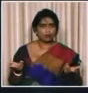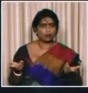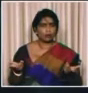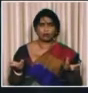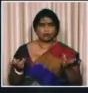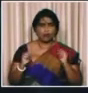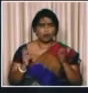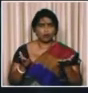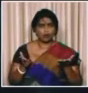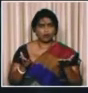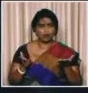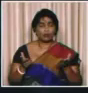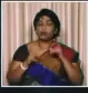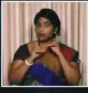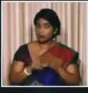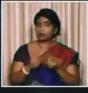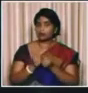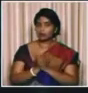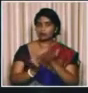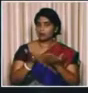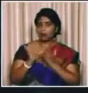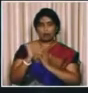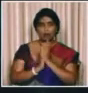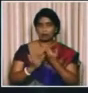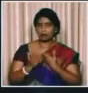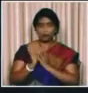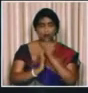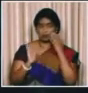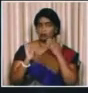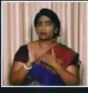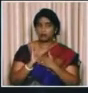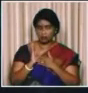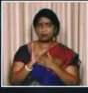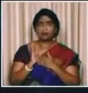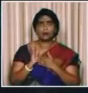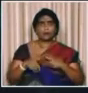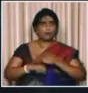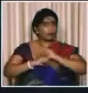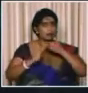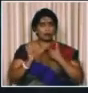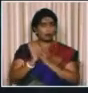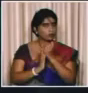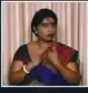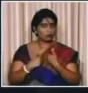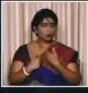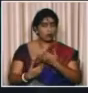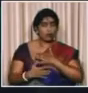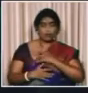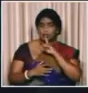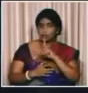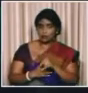කරන්නේ මොකද කරන්නේ ඒක තමන්ට සාධාරණ අයිතියක් නැත්නම් තමන්ගේ අයිතිවාසිකම් පිළිබඳව පාරට බහින්න තමන්ගේ අයිතිවාසිකම් හඬගාලා